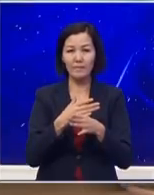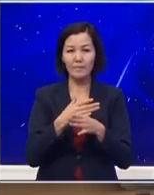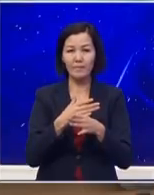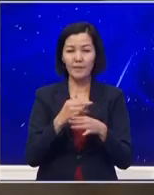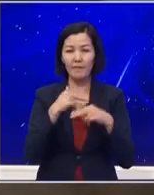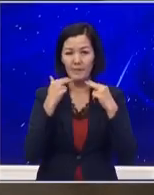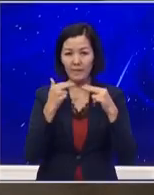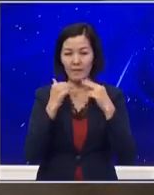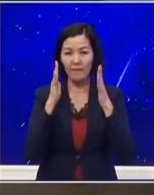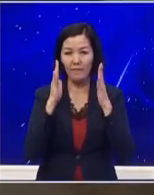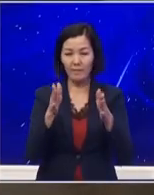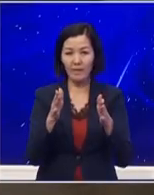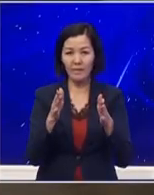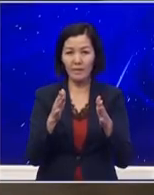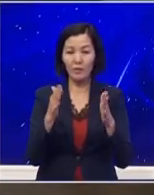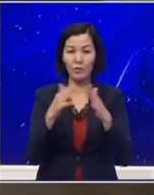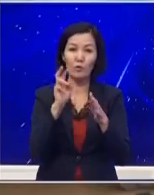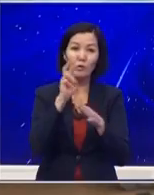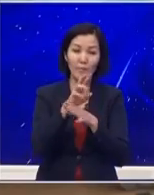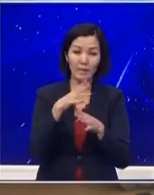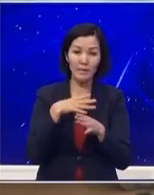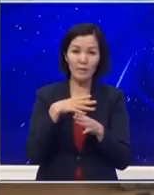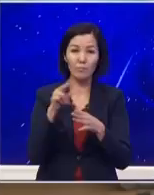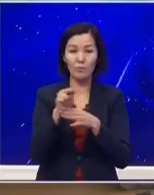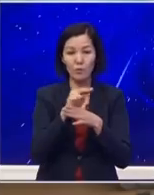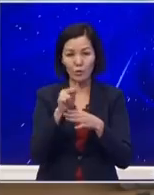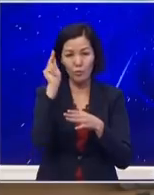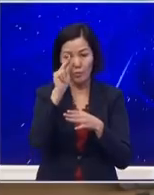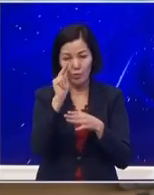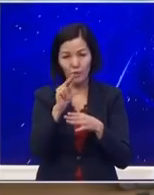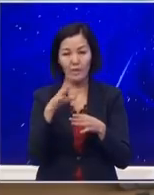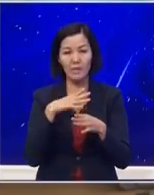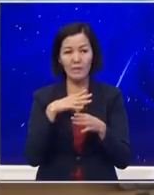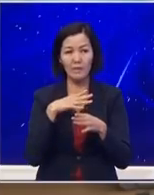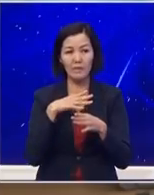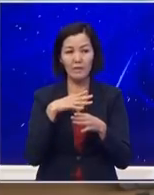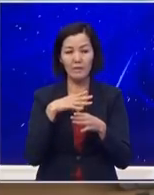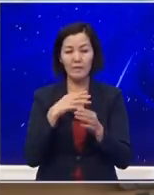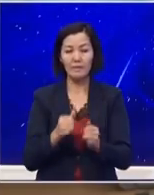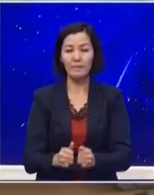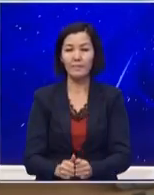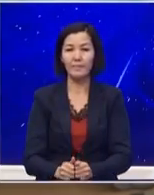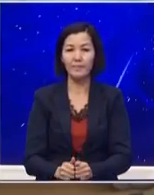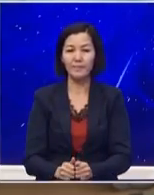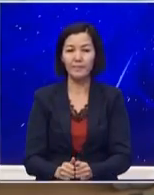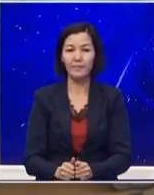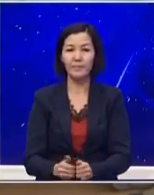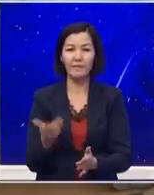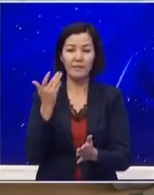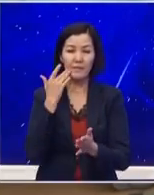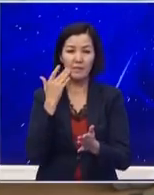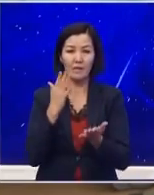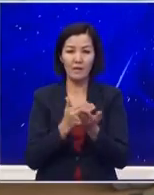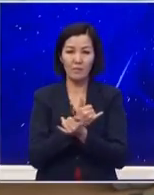қалдырмайды бізді. Үйімізге де келіп тұрады, үйге де келіп өтпей қалған сабақтарын өтіп сөйтіп жүреді ылғи.